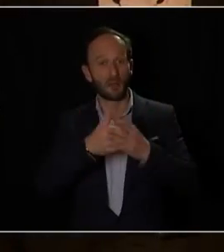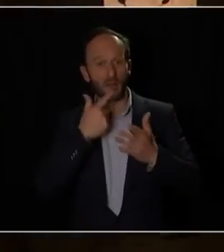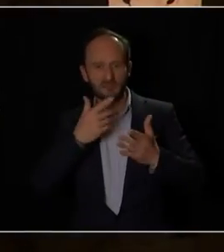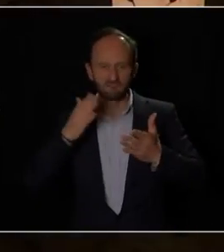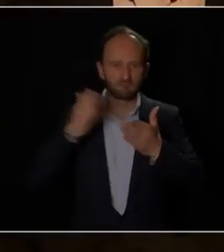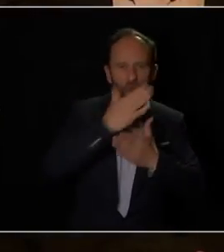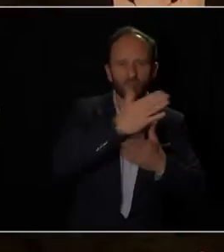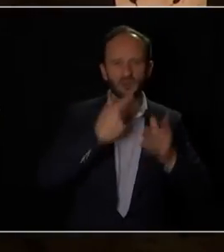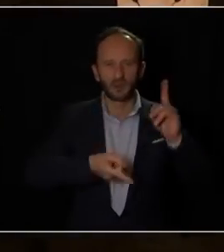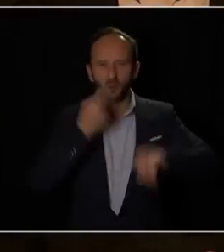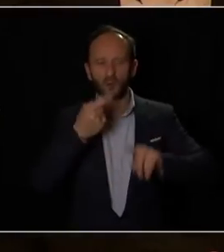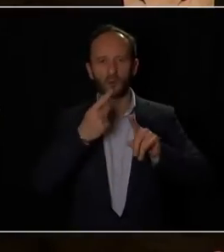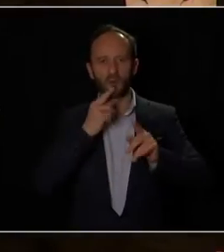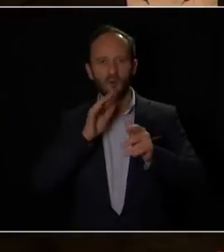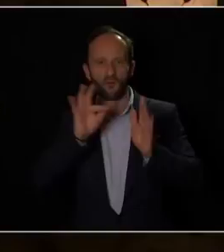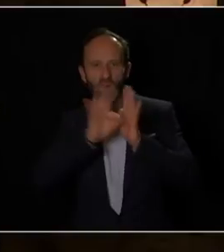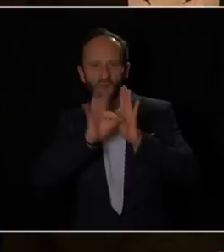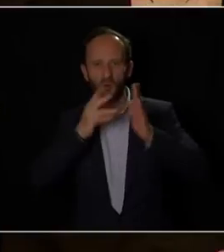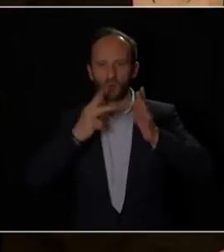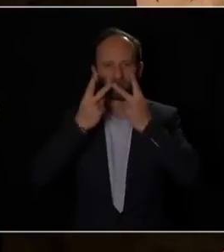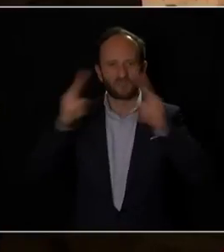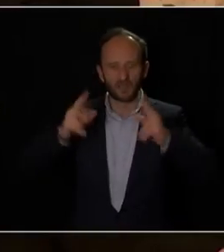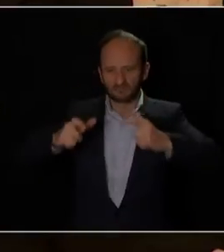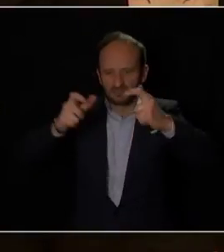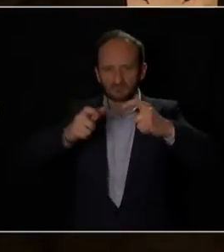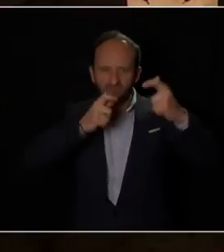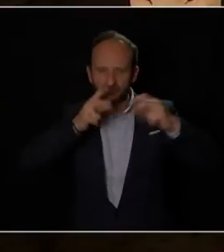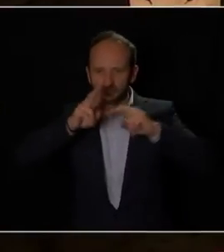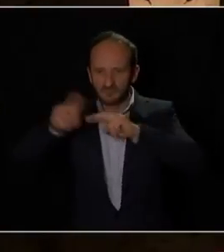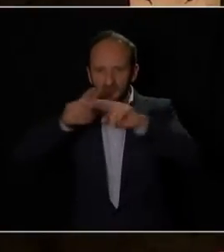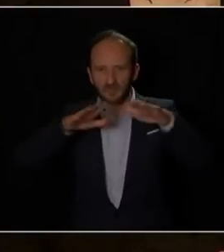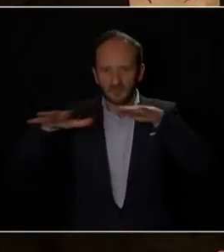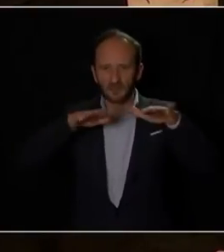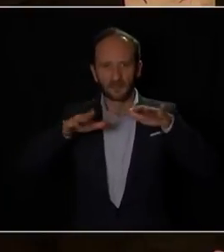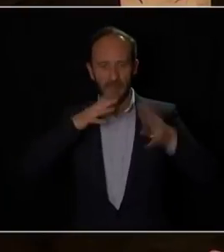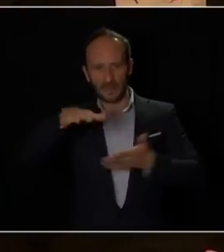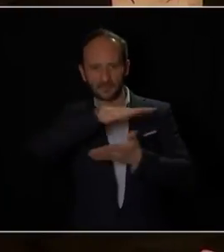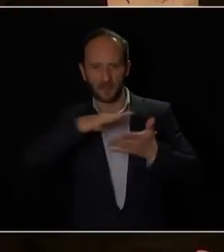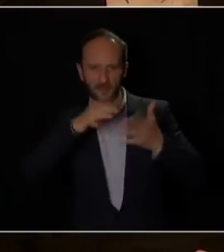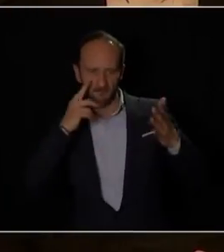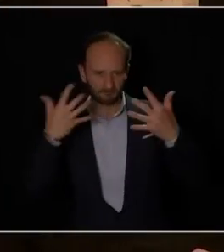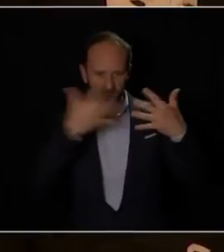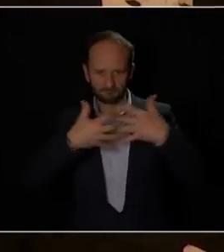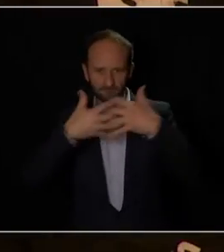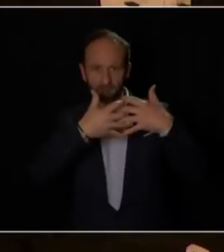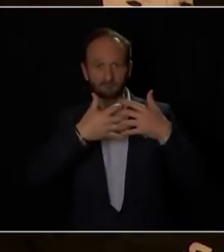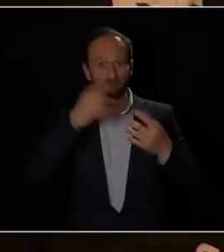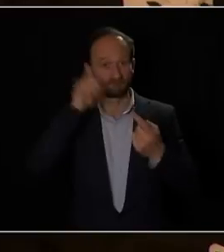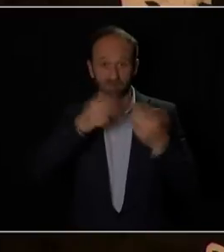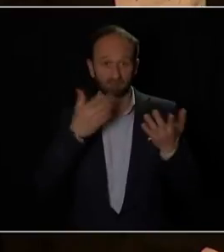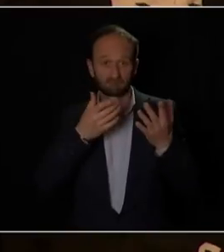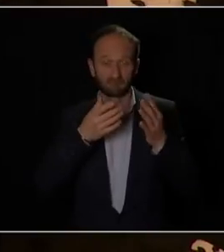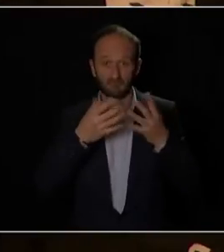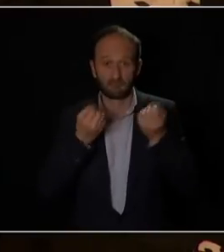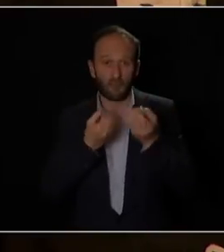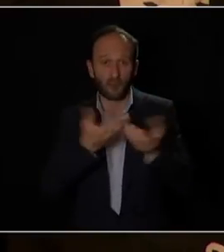grandes fonctions urbaines, à travers l'espace cohérent qu'elle forme, de générer du développement économique et